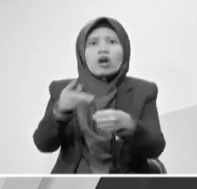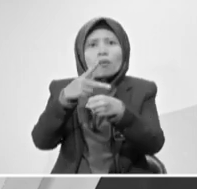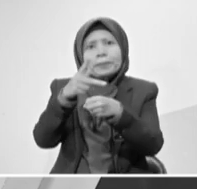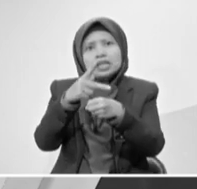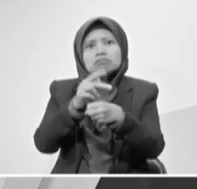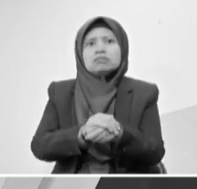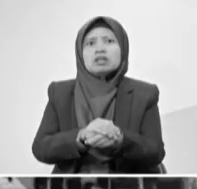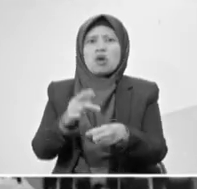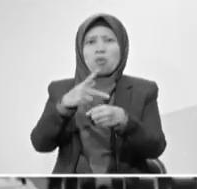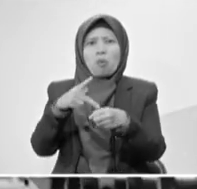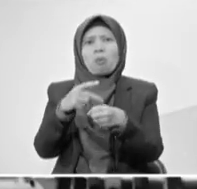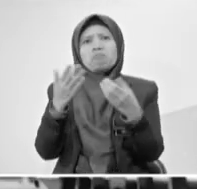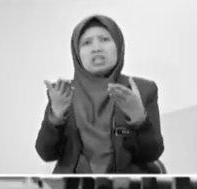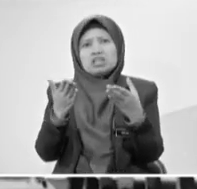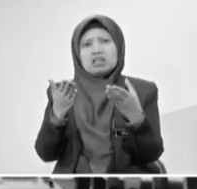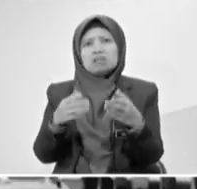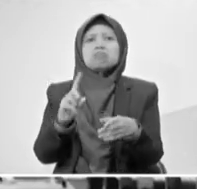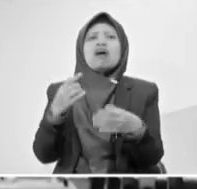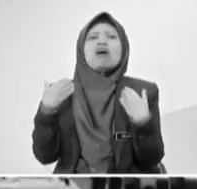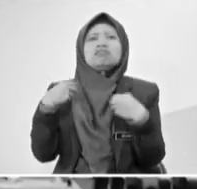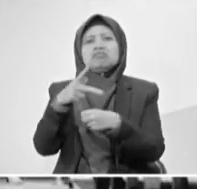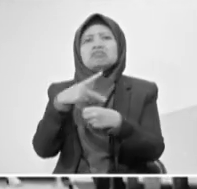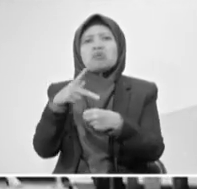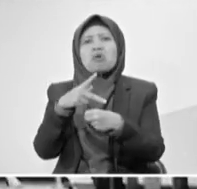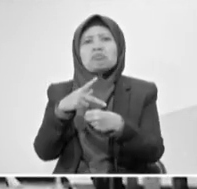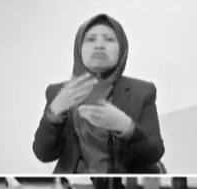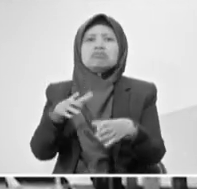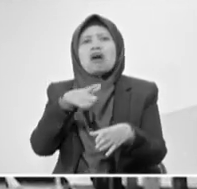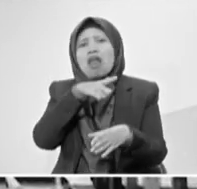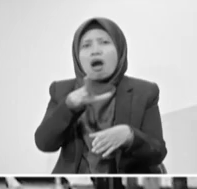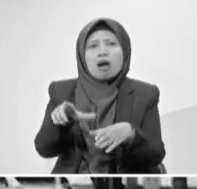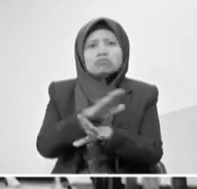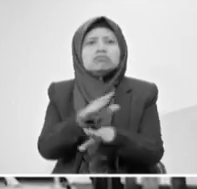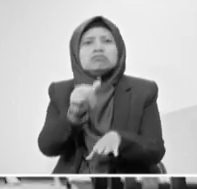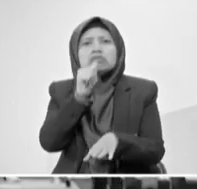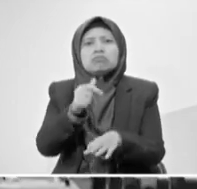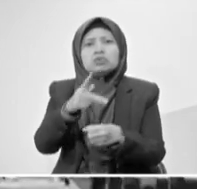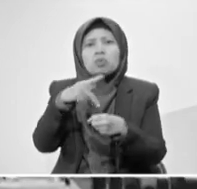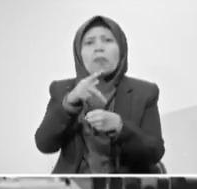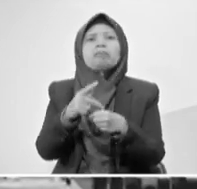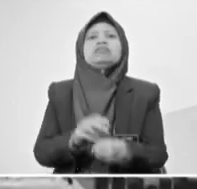kopi kita sudah lama tidak minum kopi